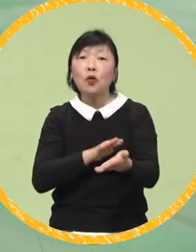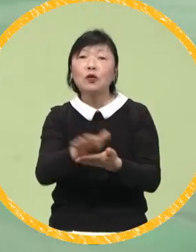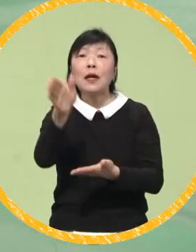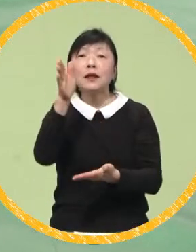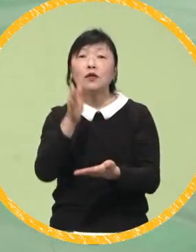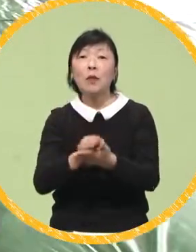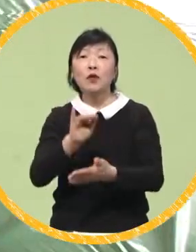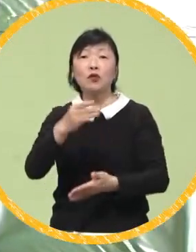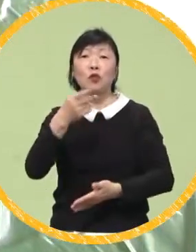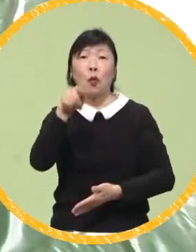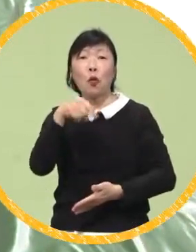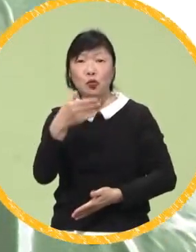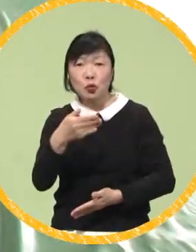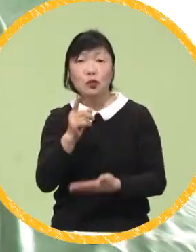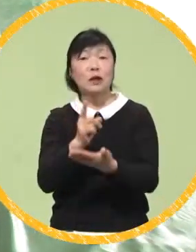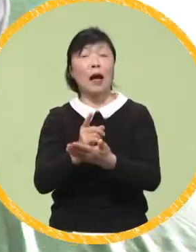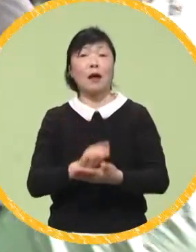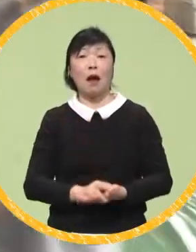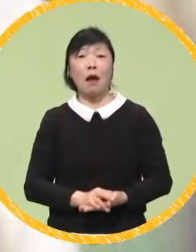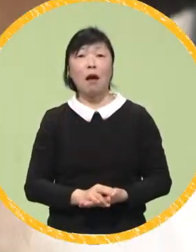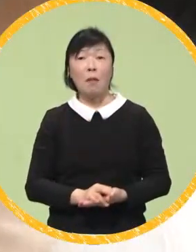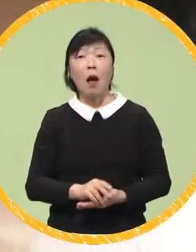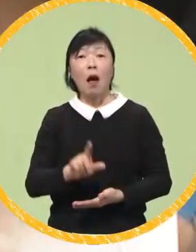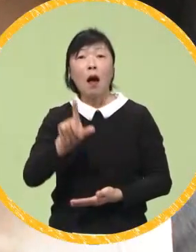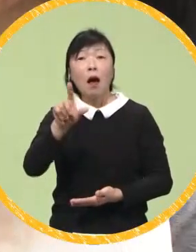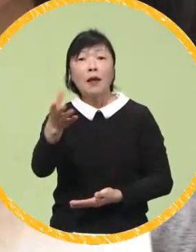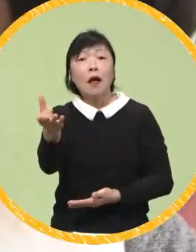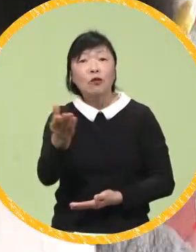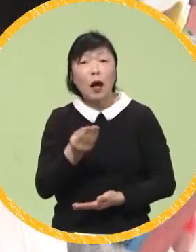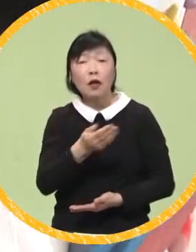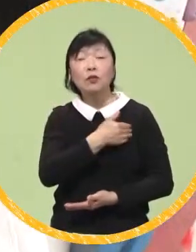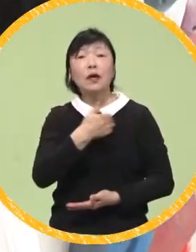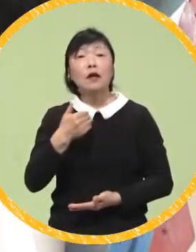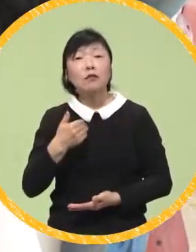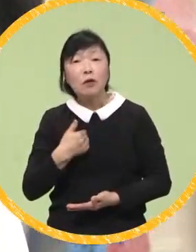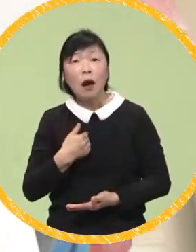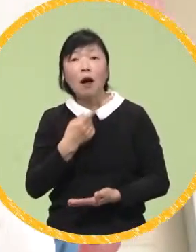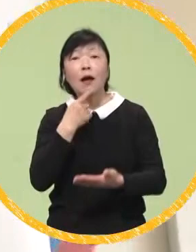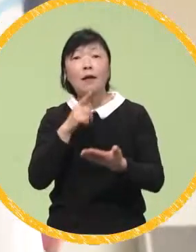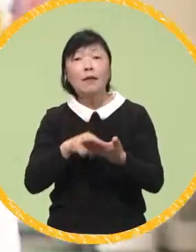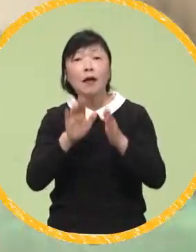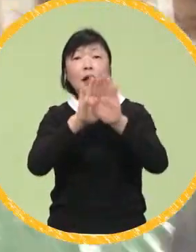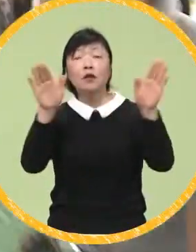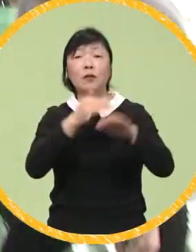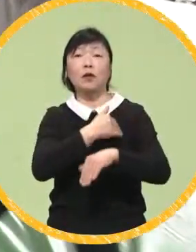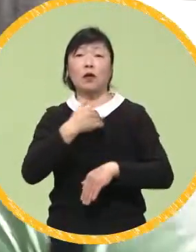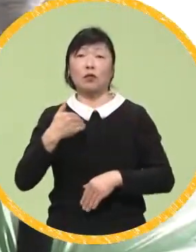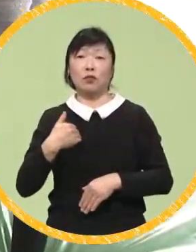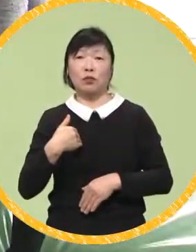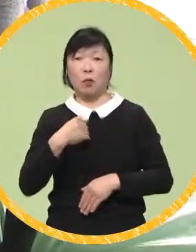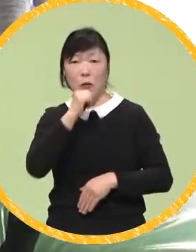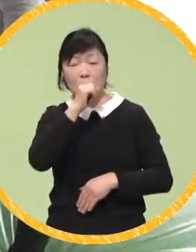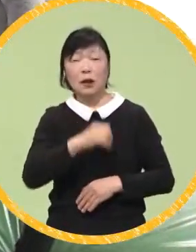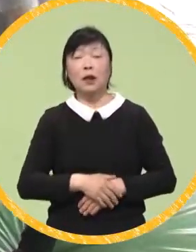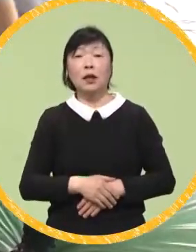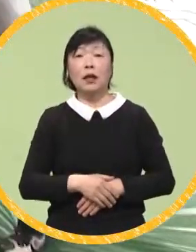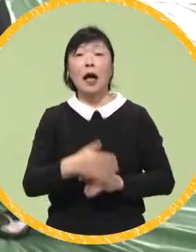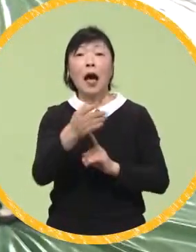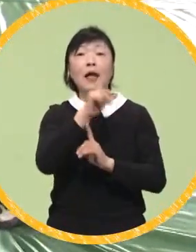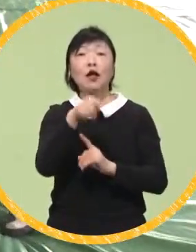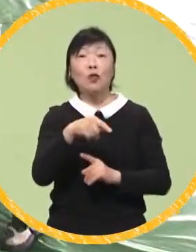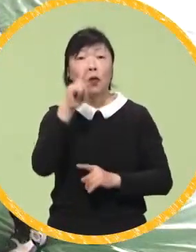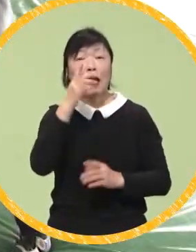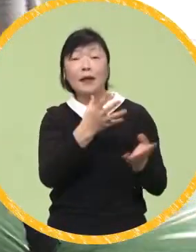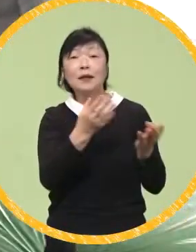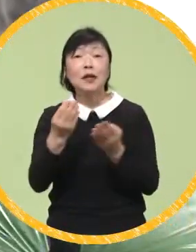チョーク程度なんですよねこの道具はレンタルすることもできますので気軽に始められるというのも魅力ですよねこの肌の短冊